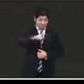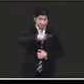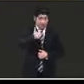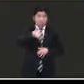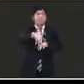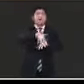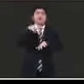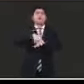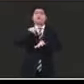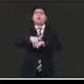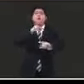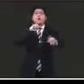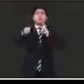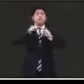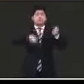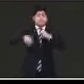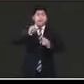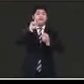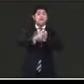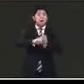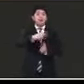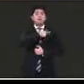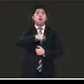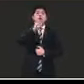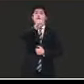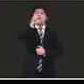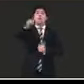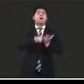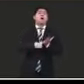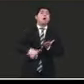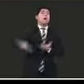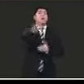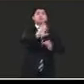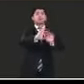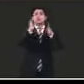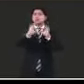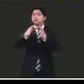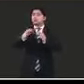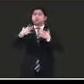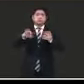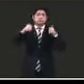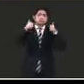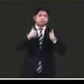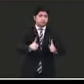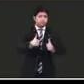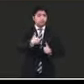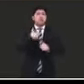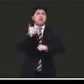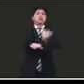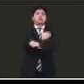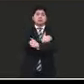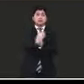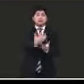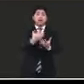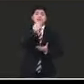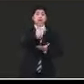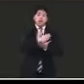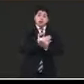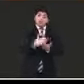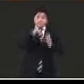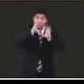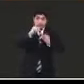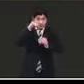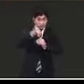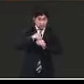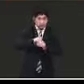valiliklerimiz ve belediyelerimiz vasıtasıyla çözdük sunulan hizmetlerin sürekliliğini sağlamak için